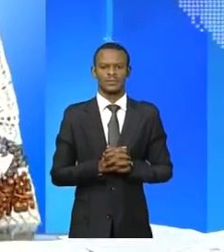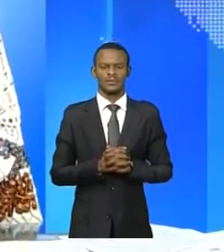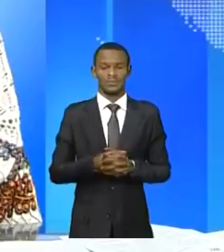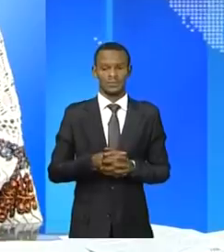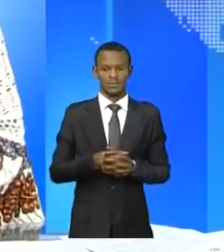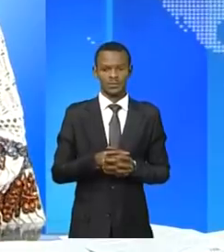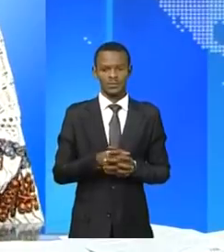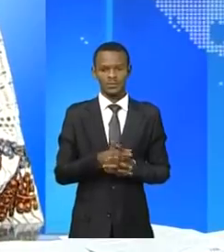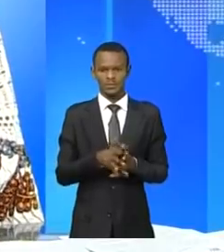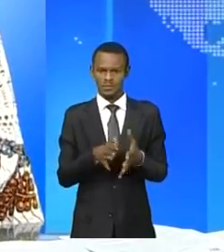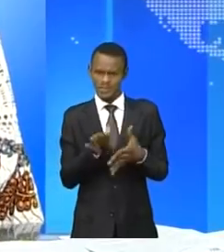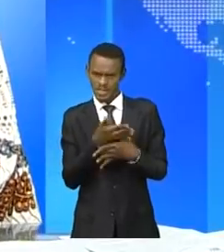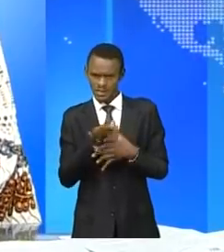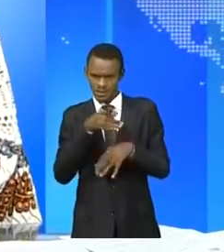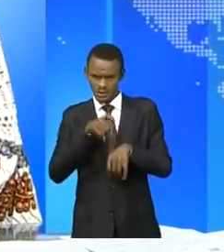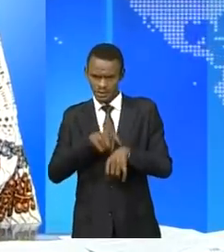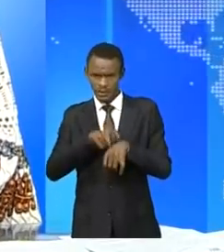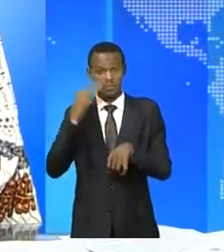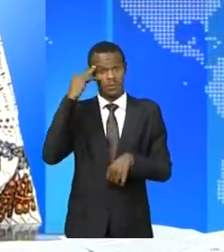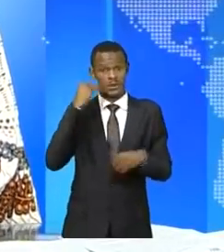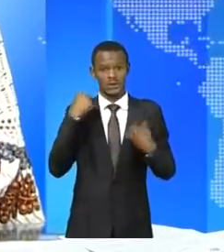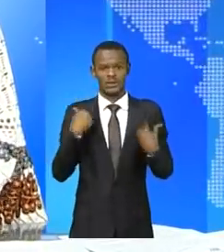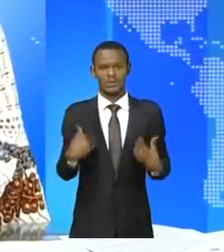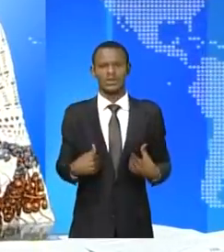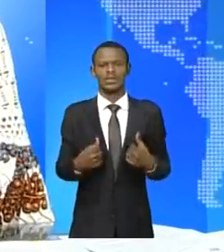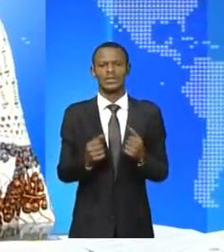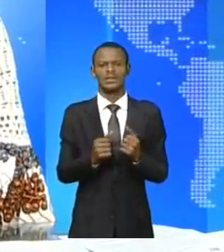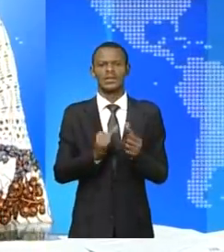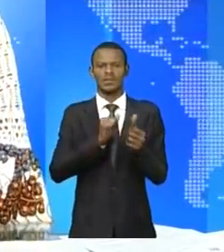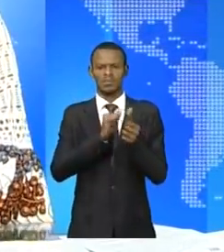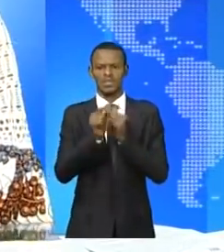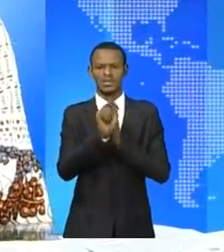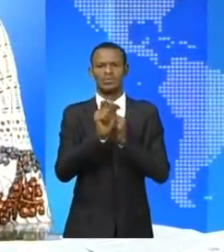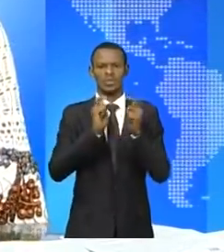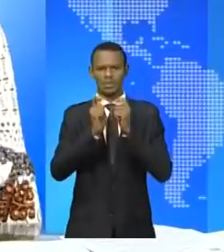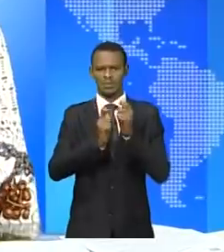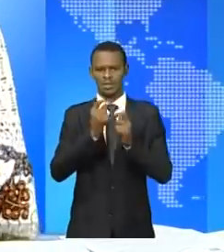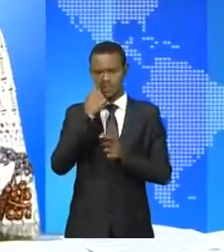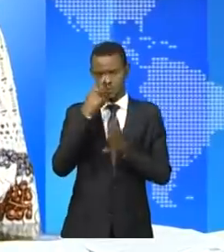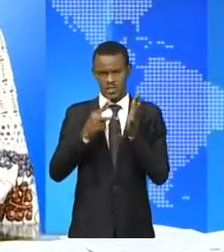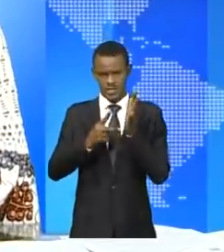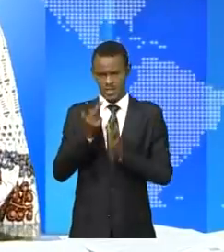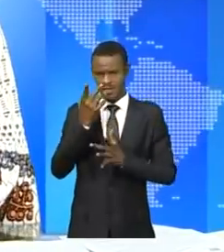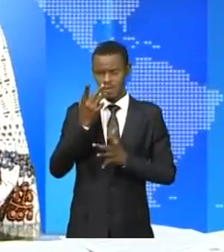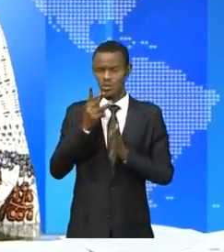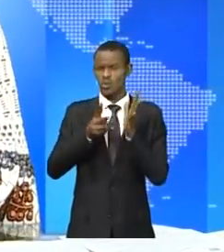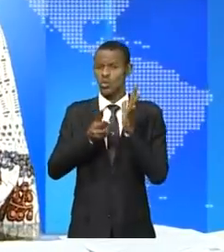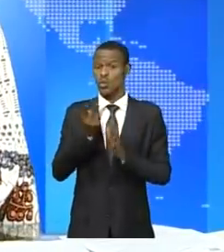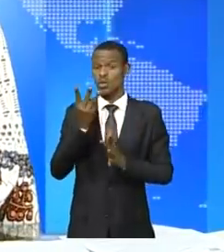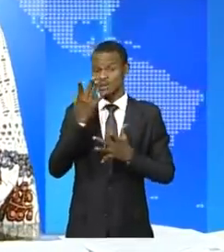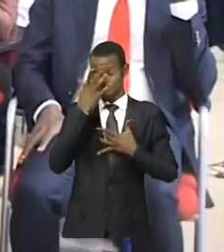Entre-temps, le ministre de la Santé a tenu un point de presse sur la troisième vague de la COVID-19, le détail dans cet élément de reportage.